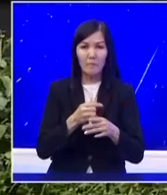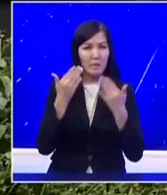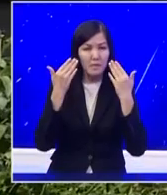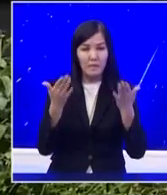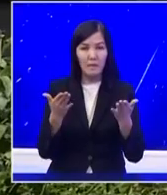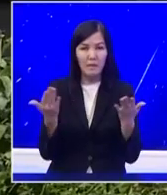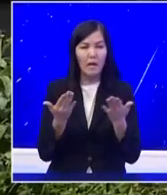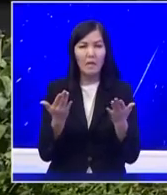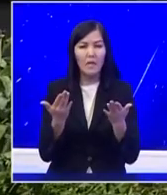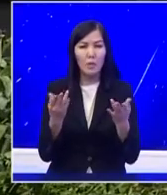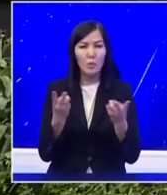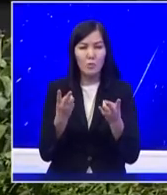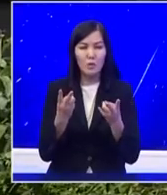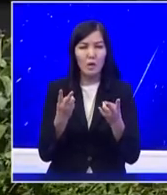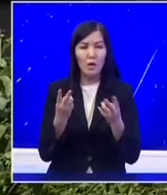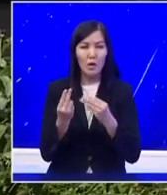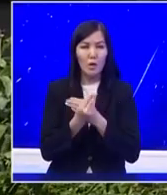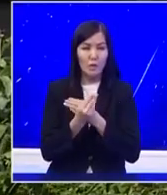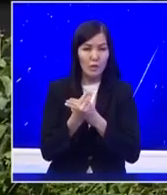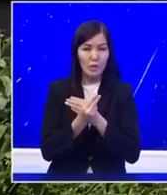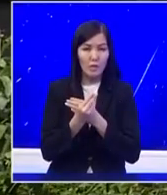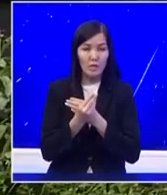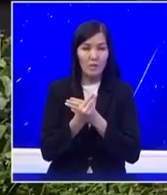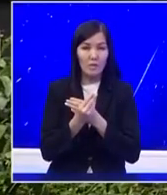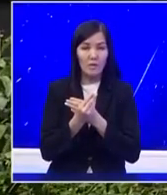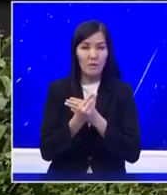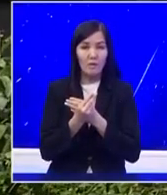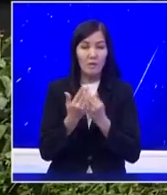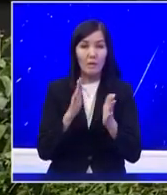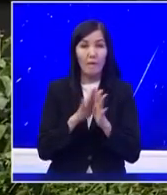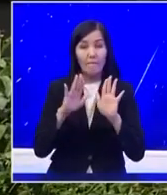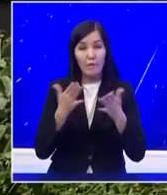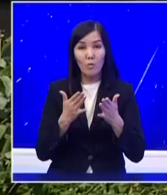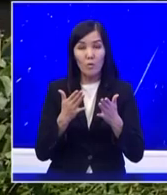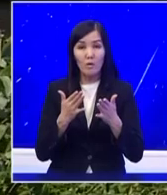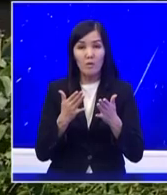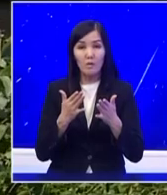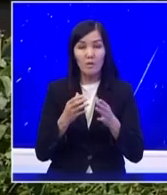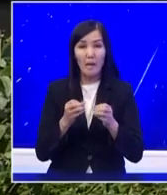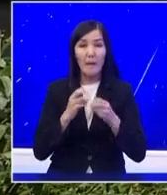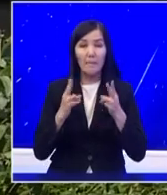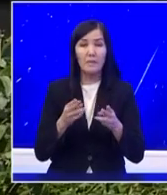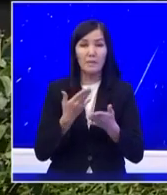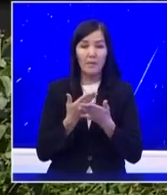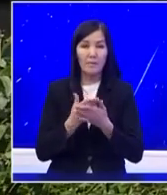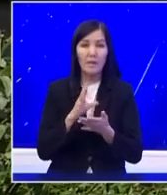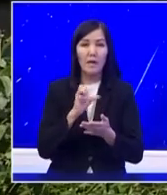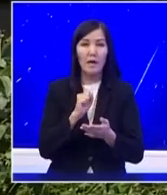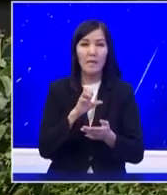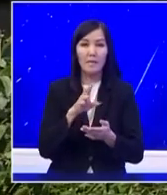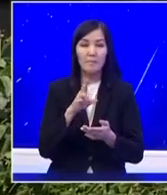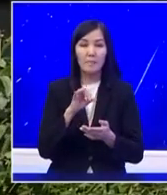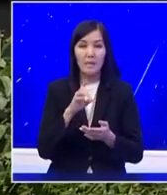знаете, какие имеются побочные действия любых препаратов, даже самых простых, как аспирин, анальгин, у них